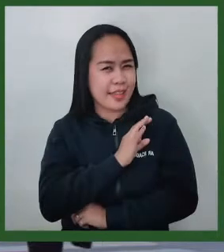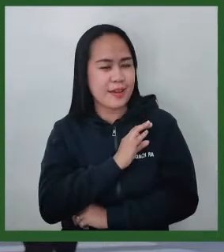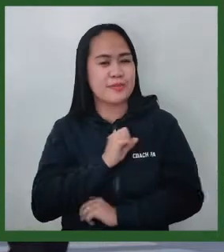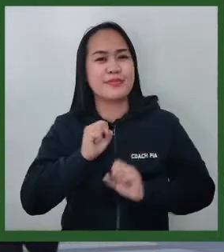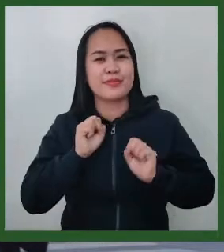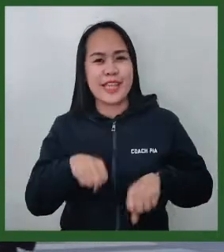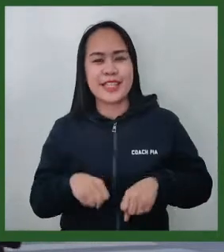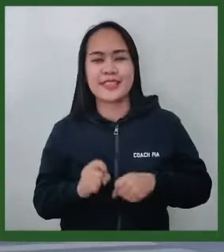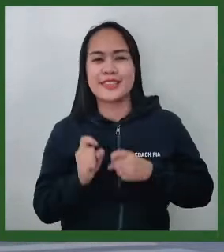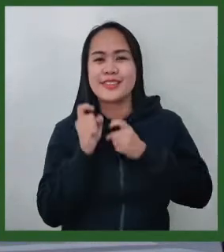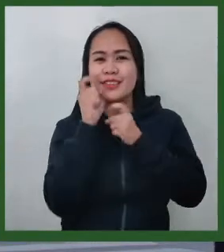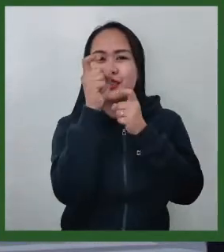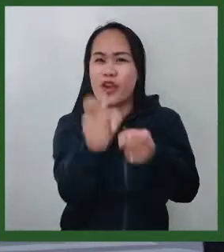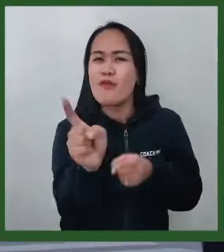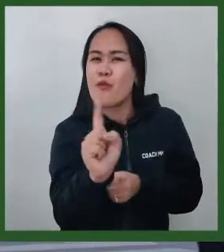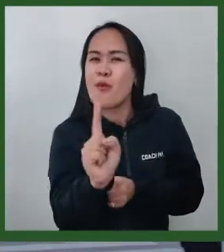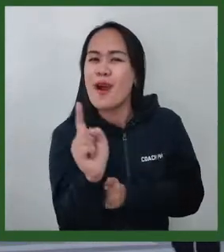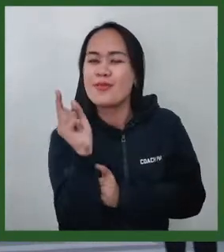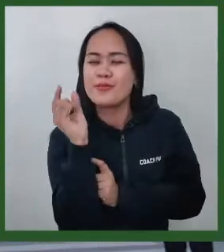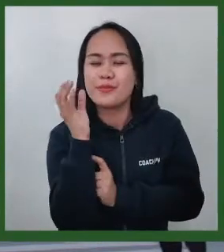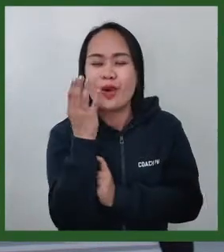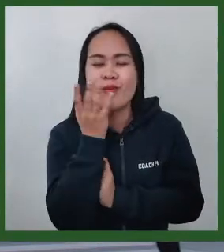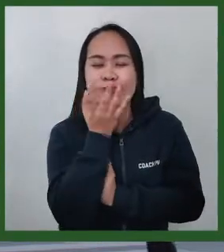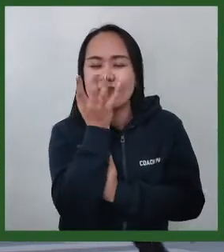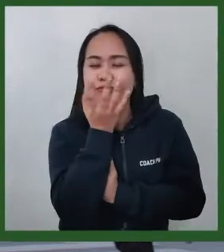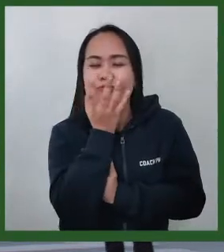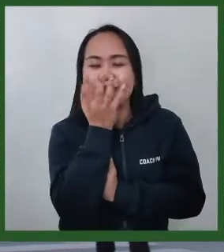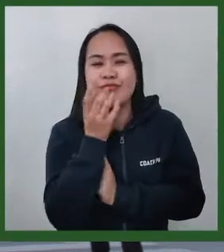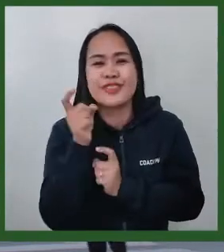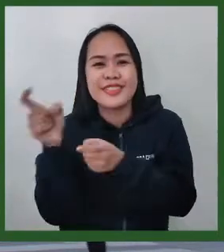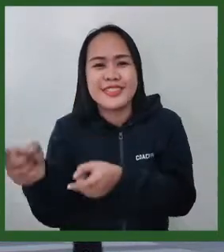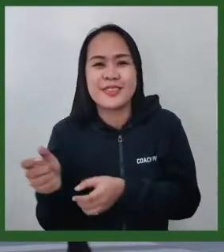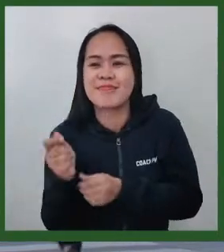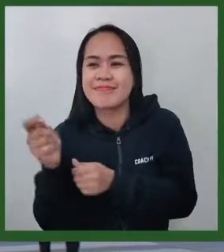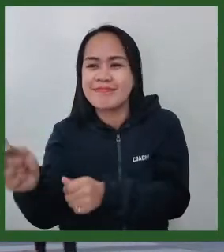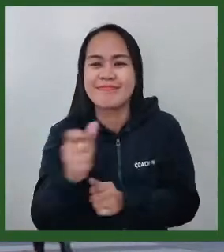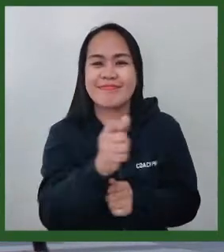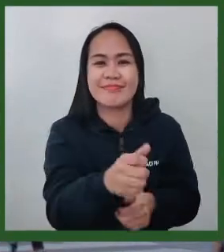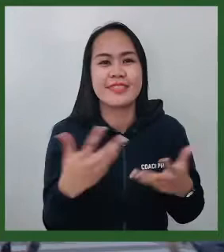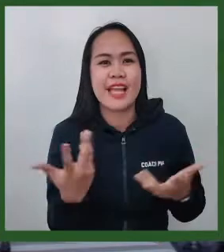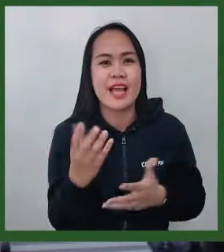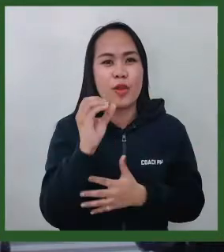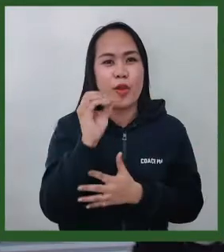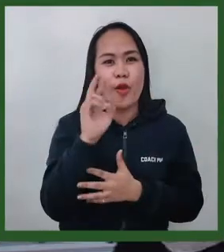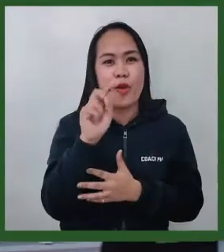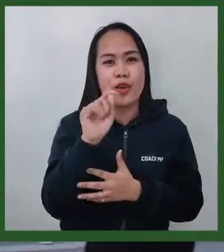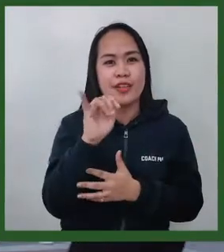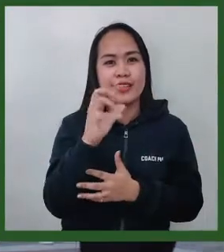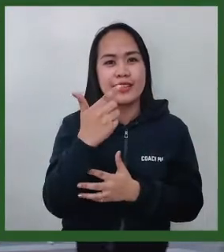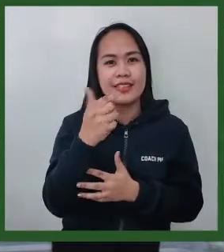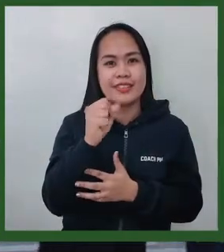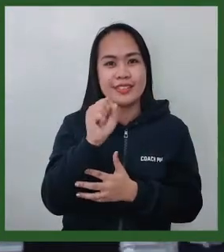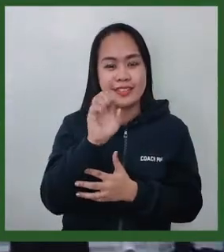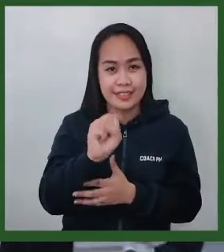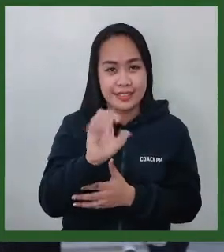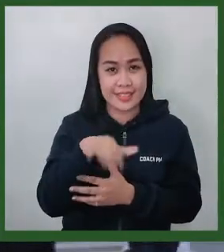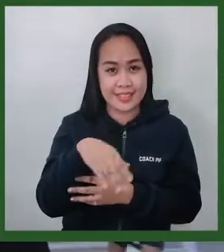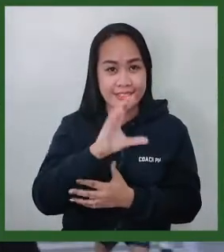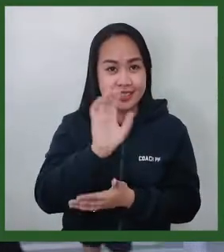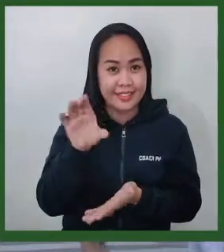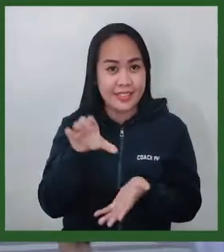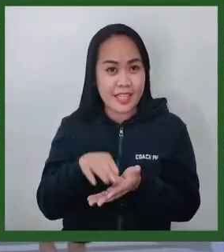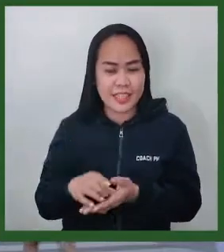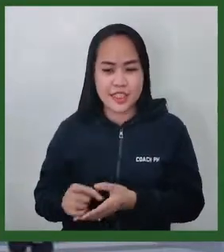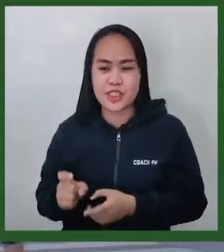ay nag-alay po tayo ng mga rosas dito po sa ating mga community members sa Ortiga Center, particularly po sa may F. Ortigas